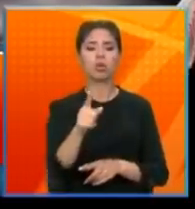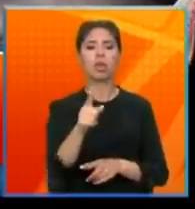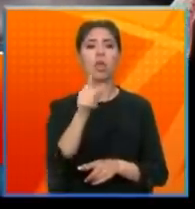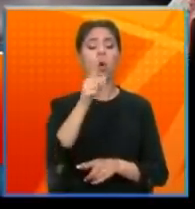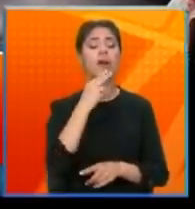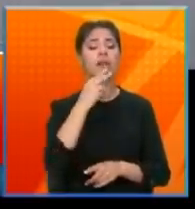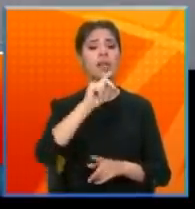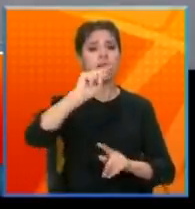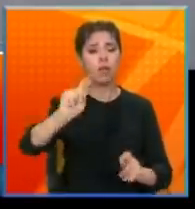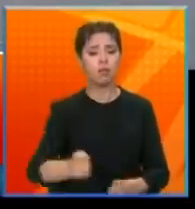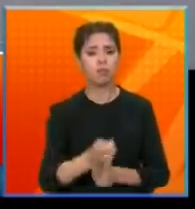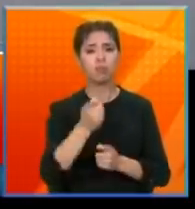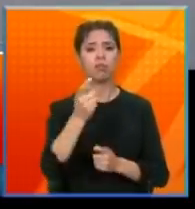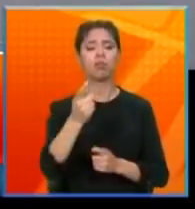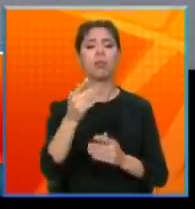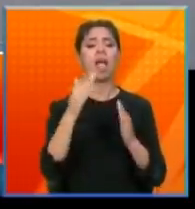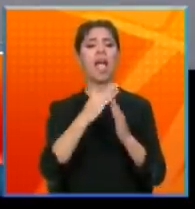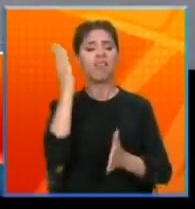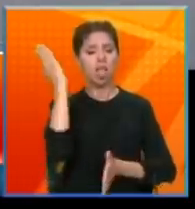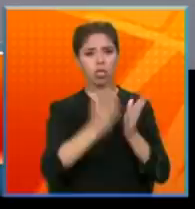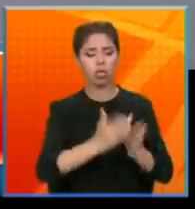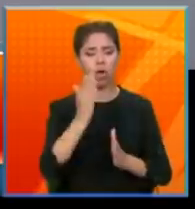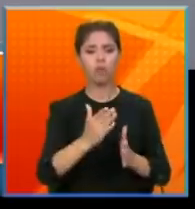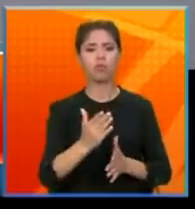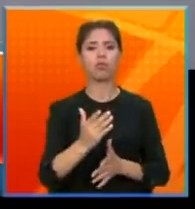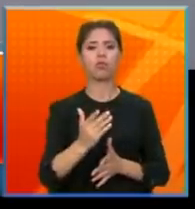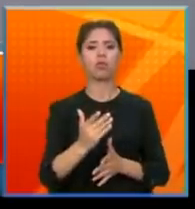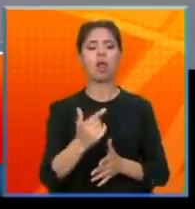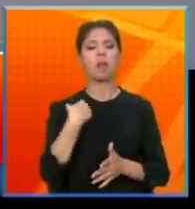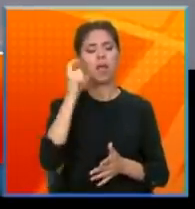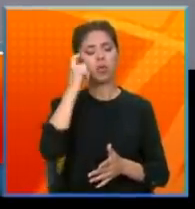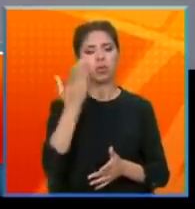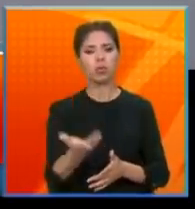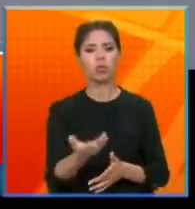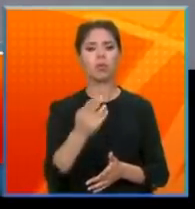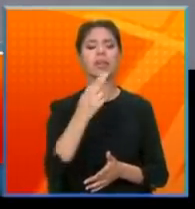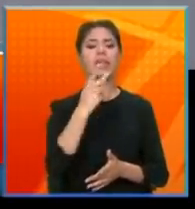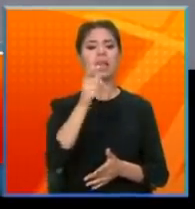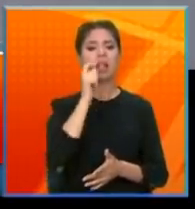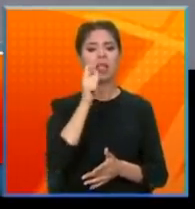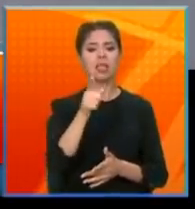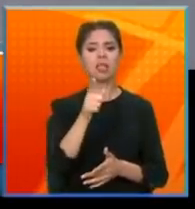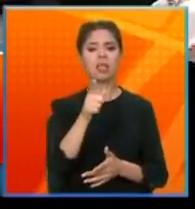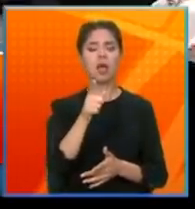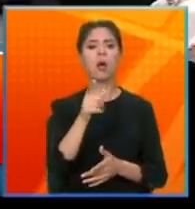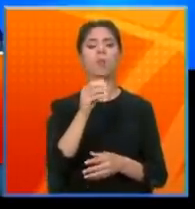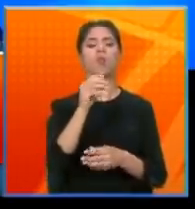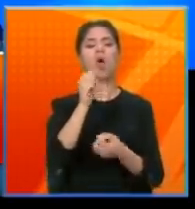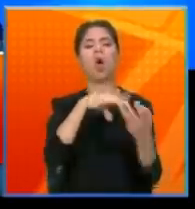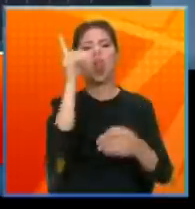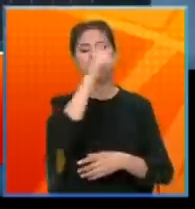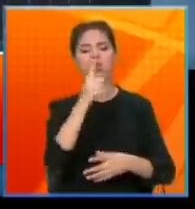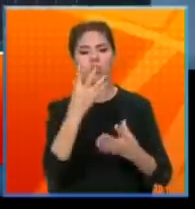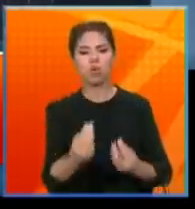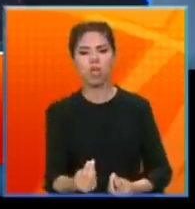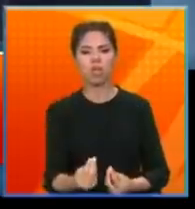Bu kızı bunlar uygunsuz şekilde evde gördüler. Hı. Ben duyumlarım da var. Kızın namusu ortada. Bu iş namustan oldu. Bunu siz